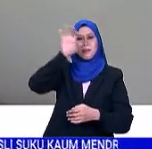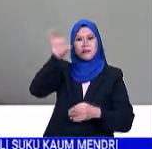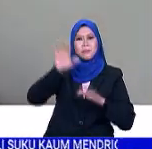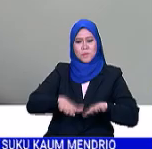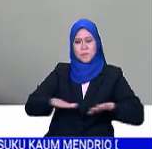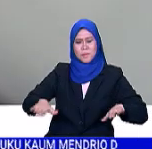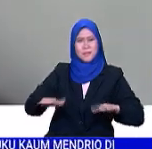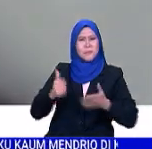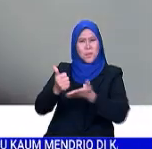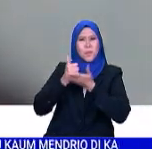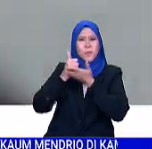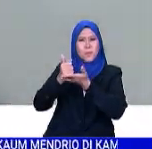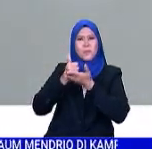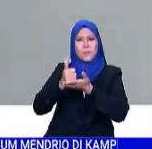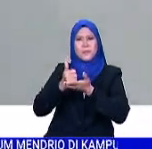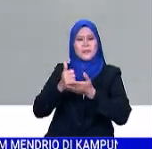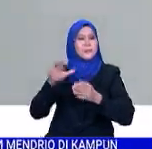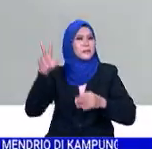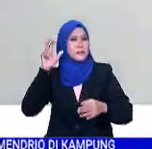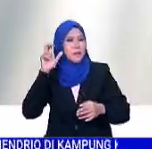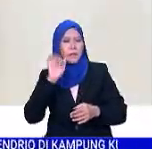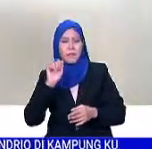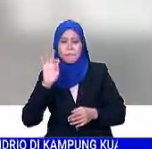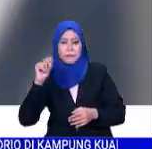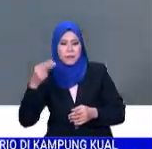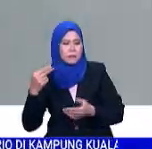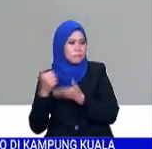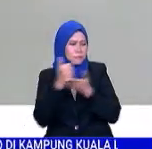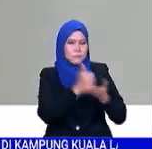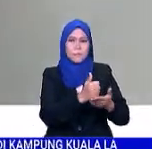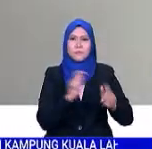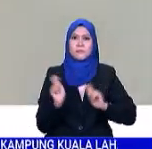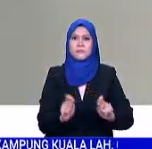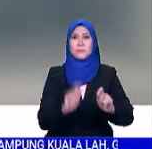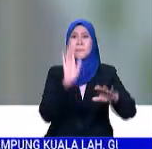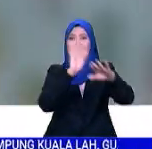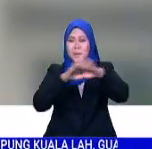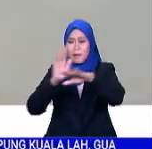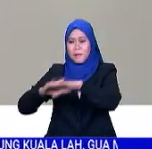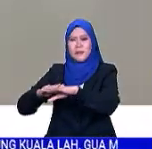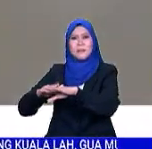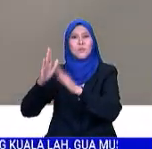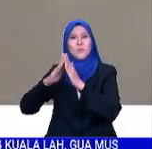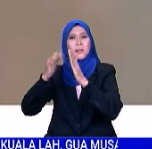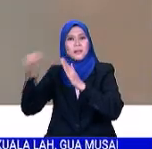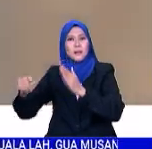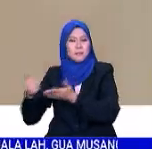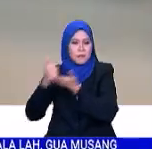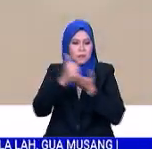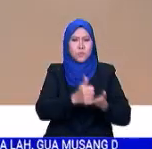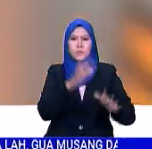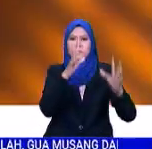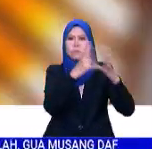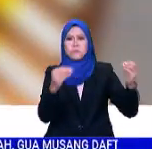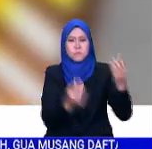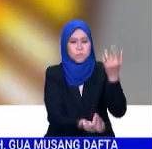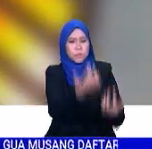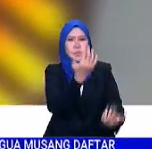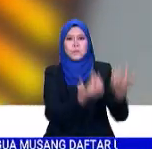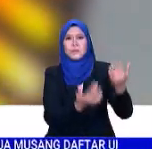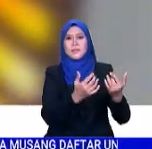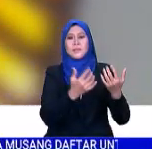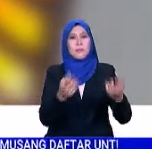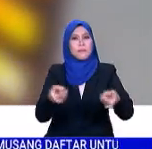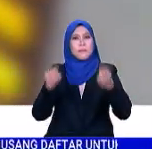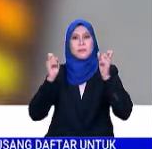meminta tolong didengari Afiqah Afandi. Dia bertindak memanggil jiran lain untuk sama-sama membantu madam kebakaran berkenaan dan